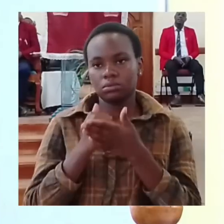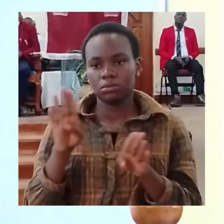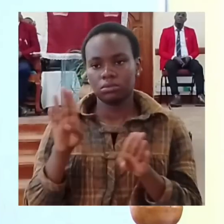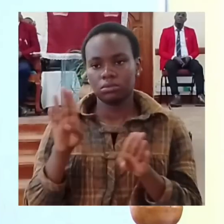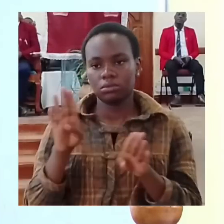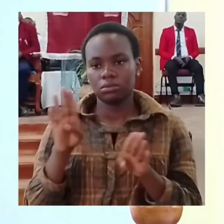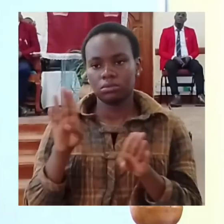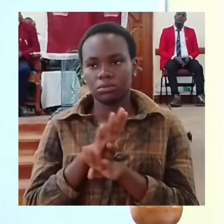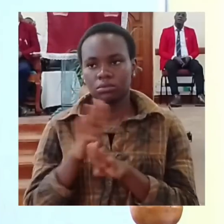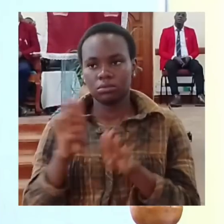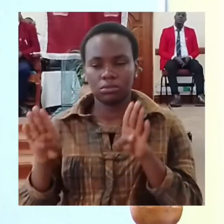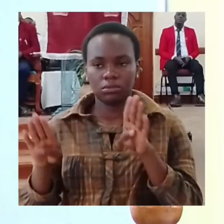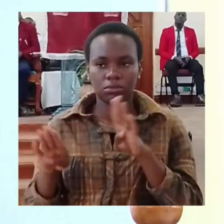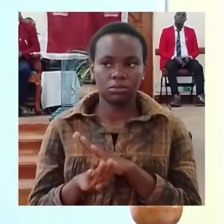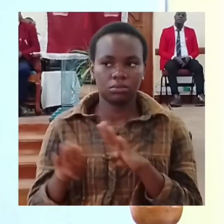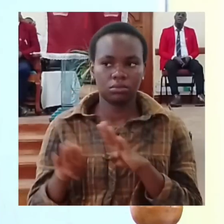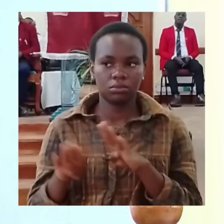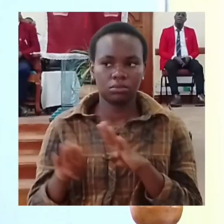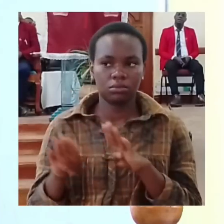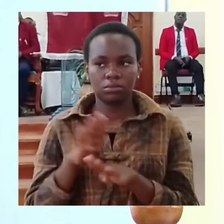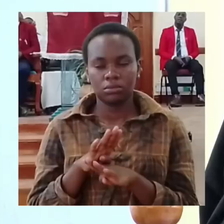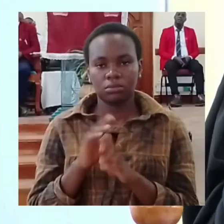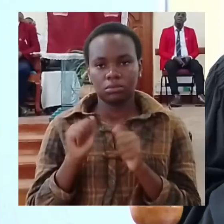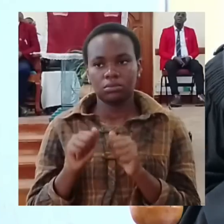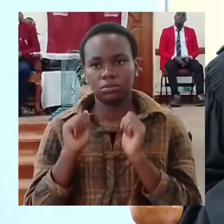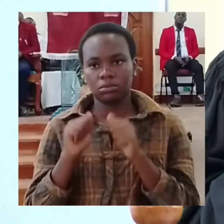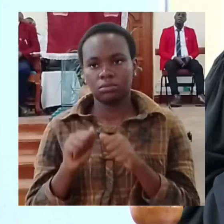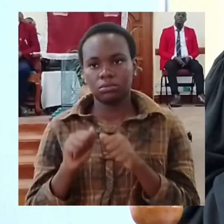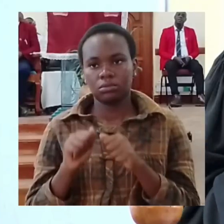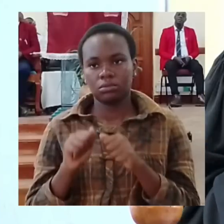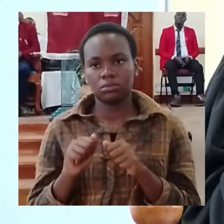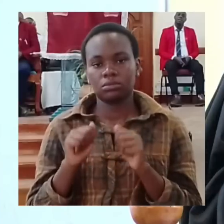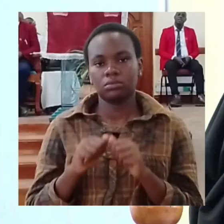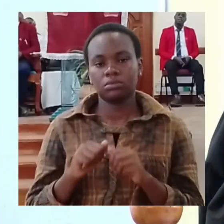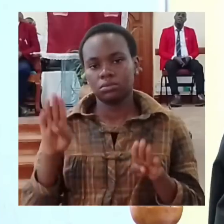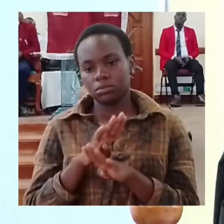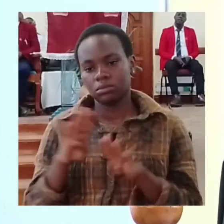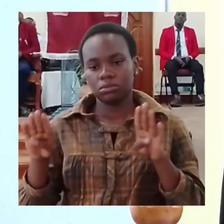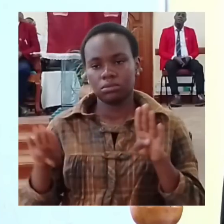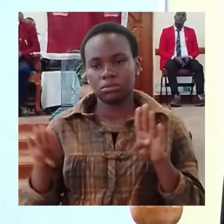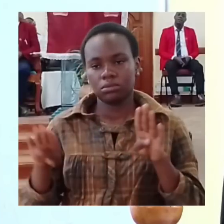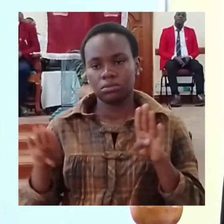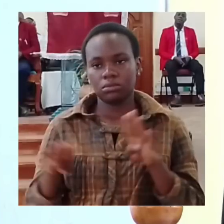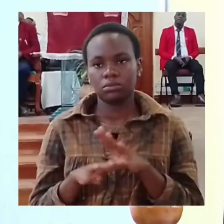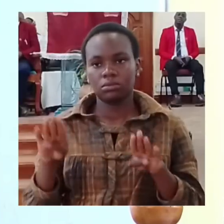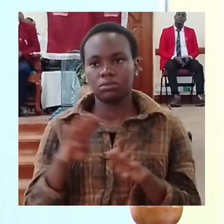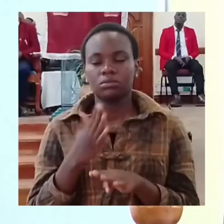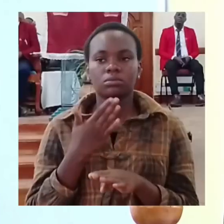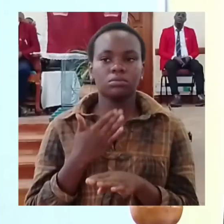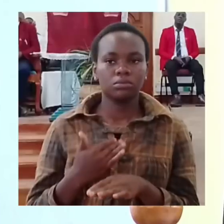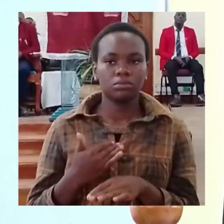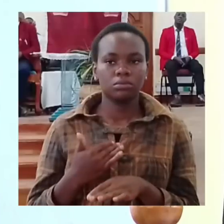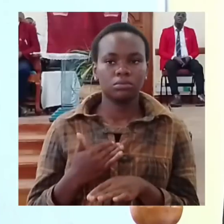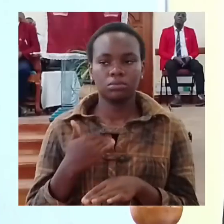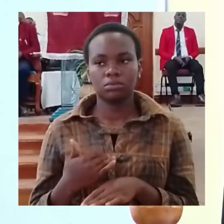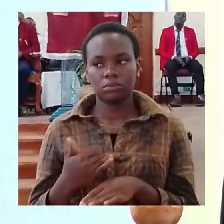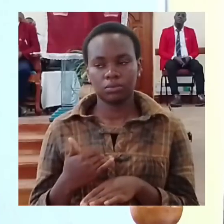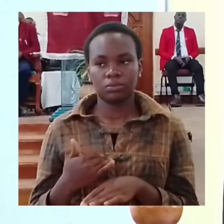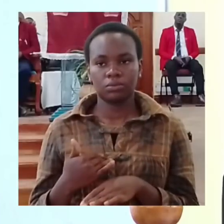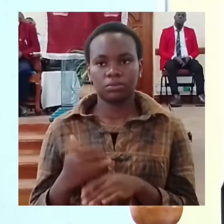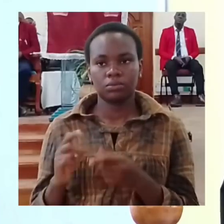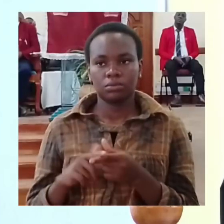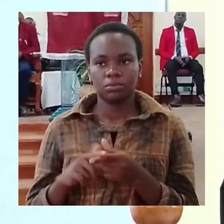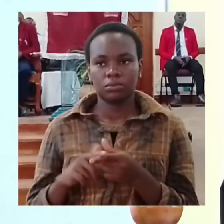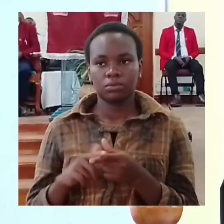wohotage gwĩka maũndũ mothe kũringana na wendi waku.